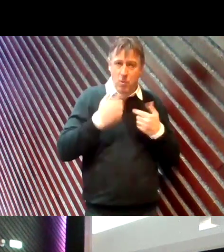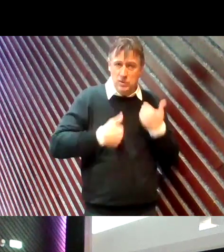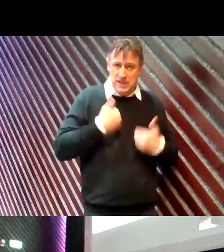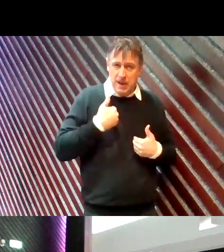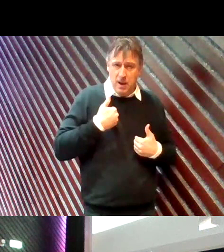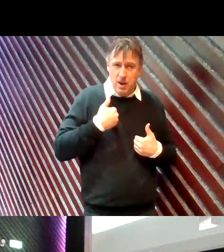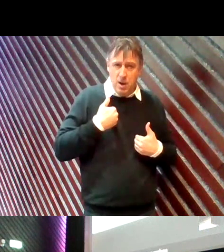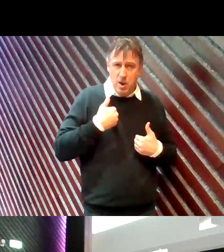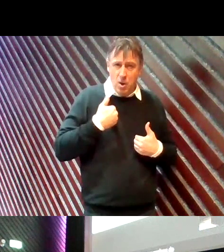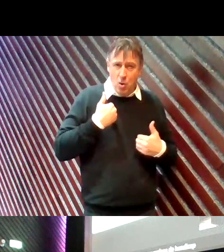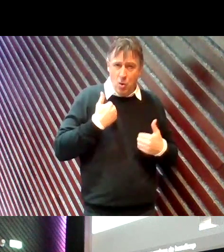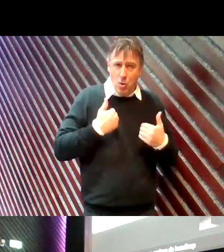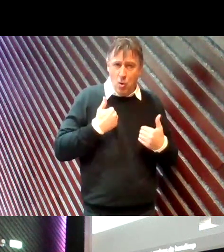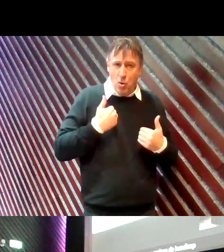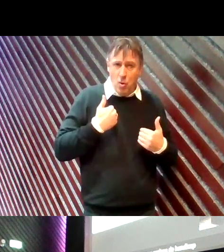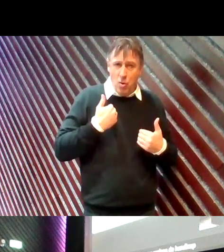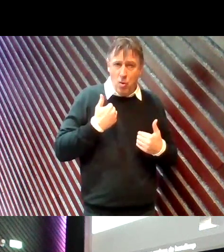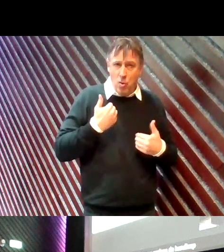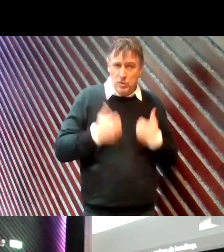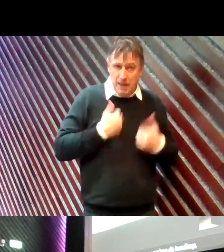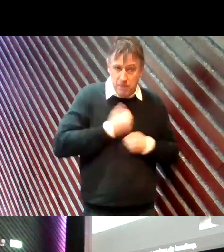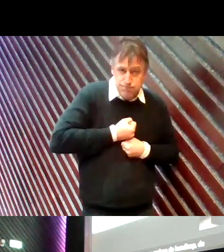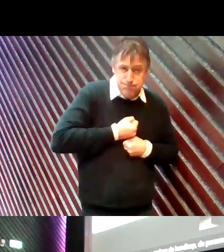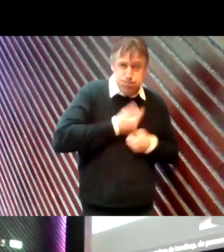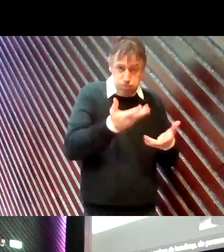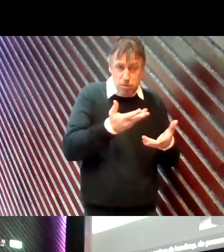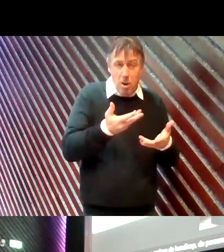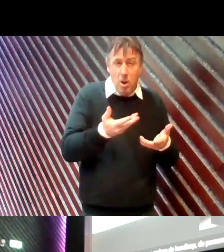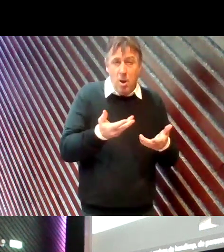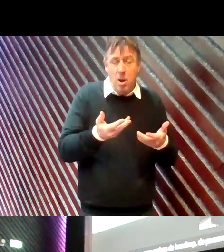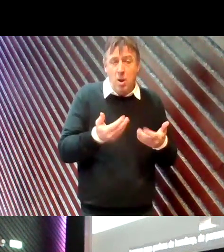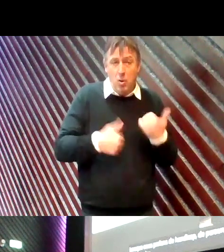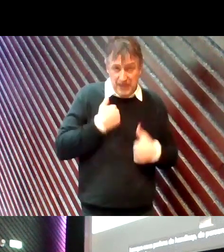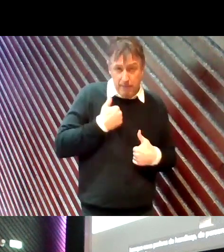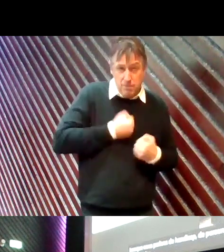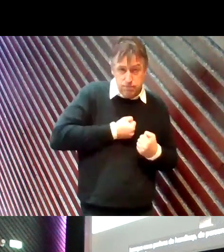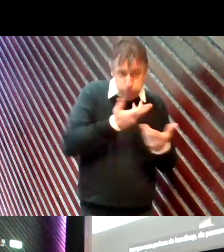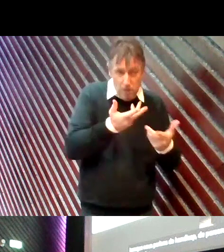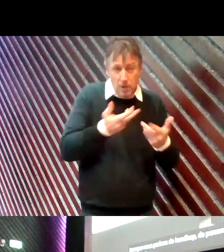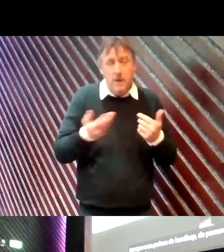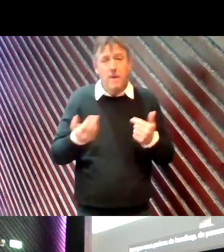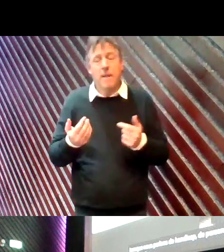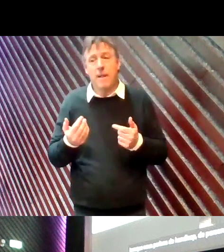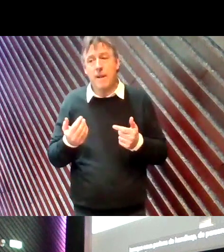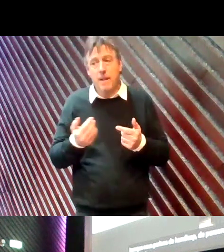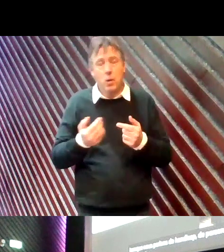les personnes handicapées sont offertes d'une positive élaboration des